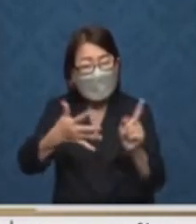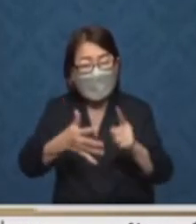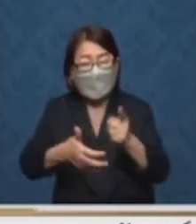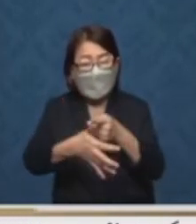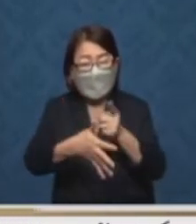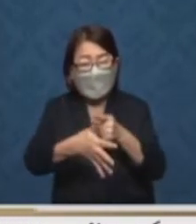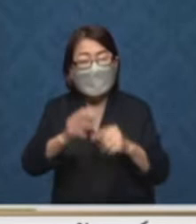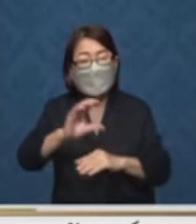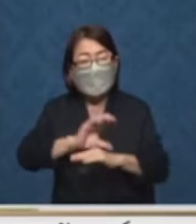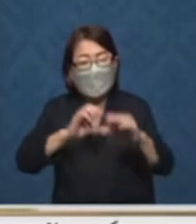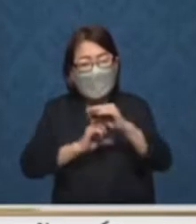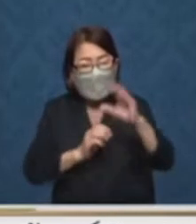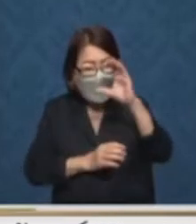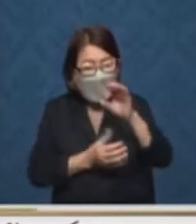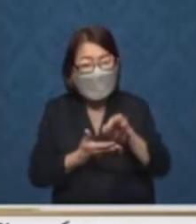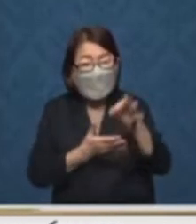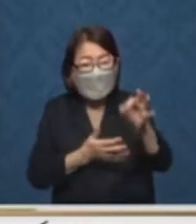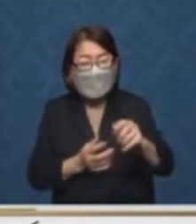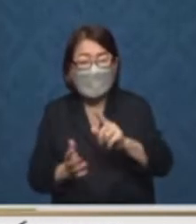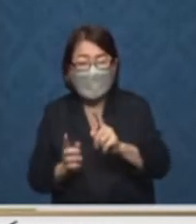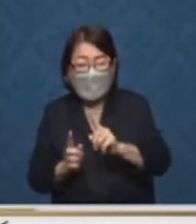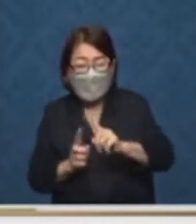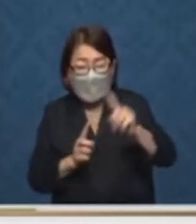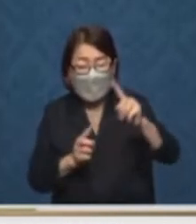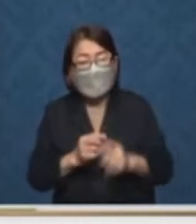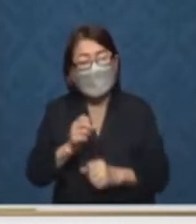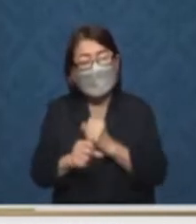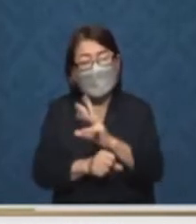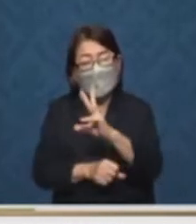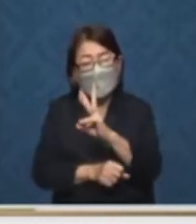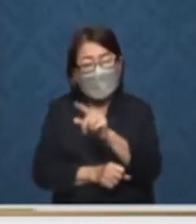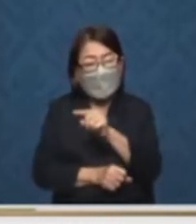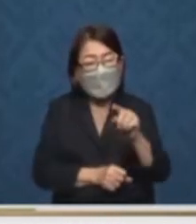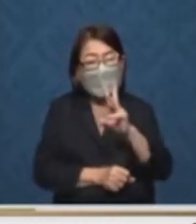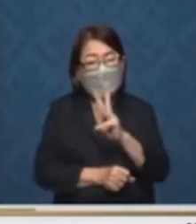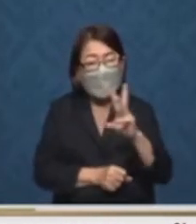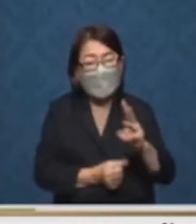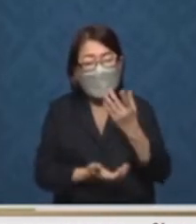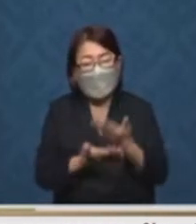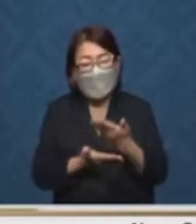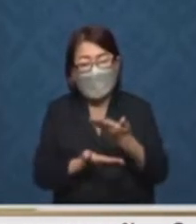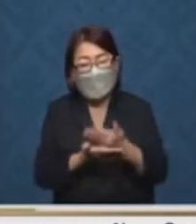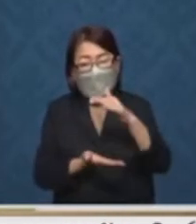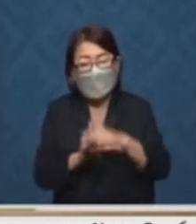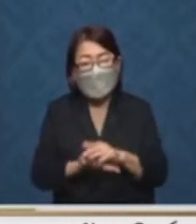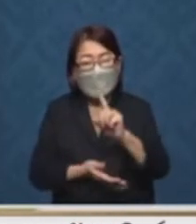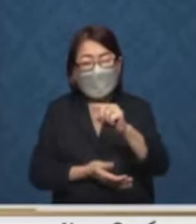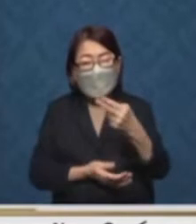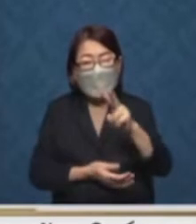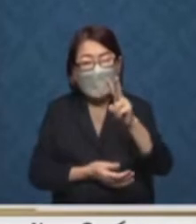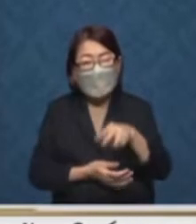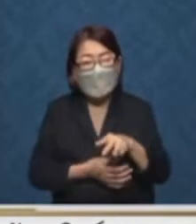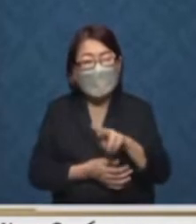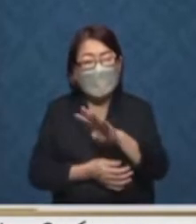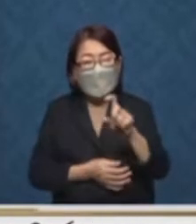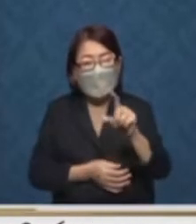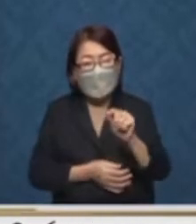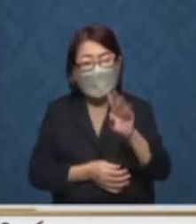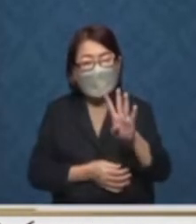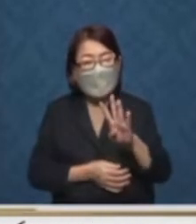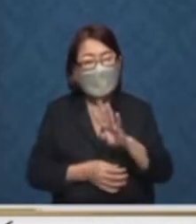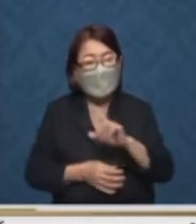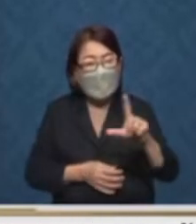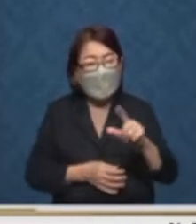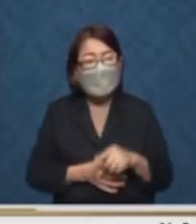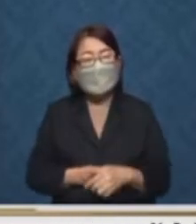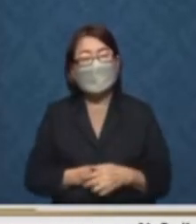ครงการจัดหาเรือดำน้ำระยะที่1ปี60ถึง66งบประมาณ 12,4204ล้านเนี่ย